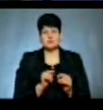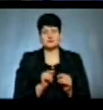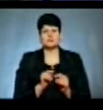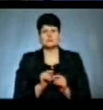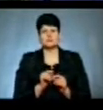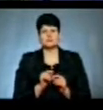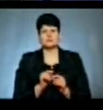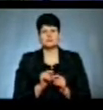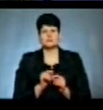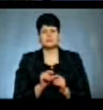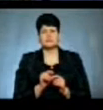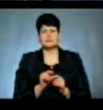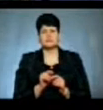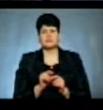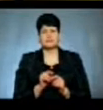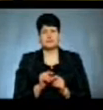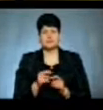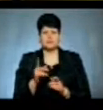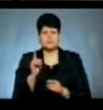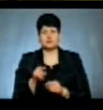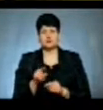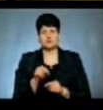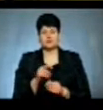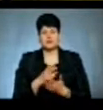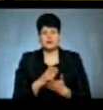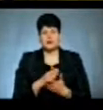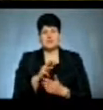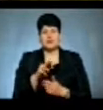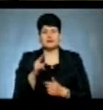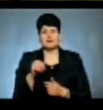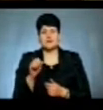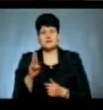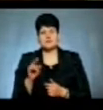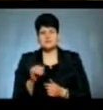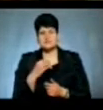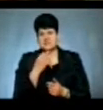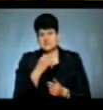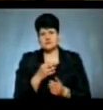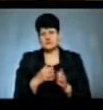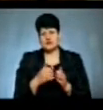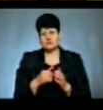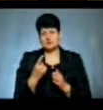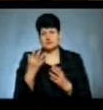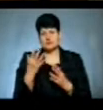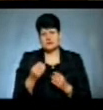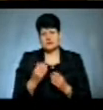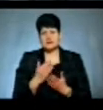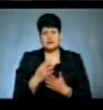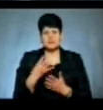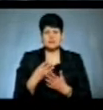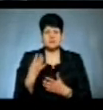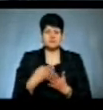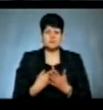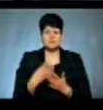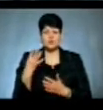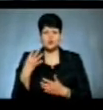вже другим говорили людям, що тут знаходиться. Марія Дацьків повідомила, у середньому за день прийому громадян опрацьовує близько 40 заяв.